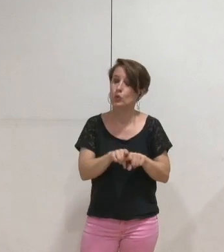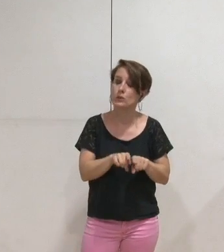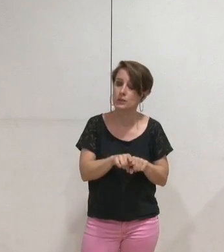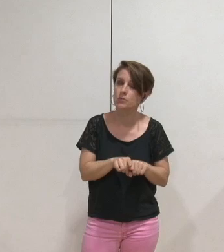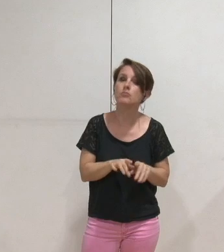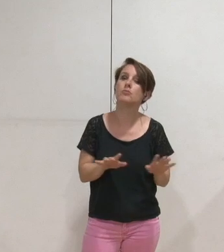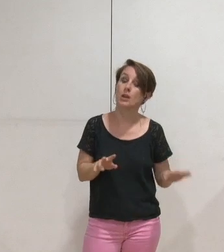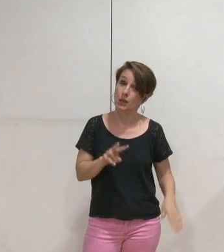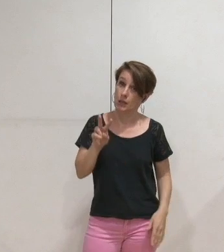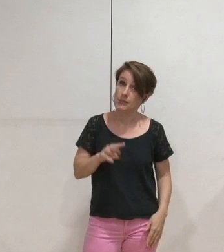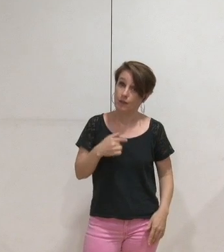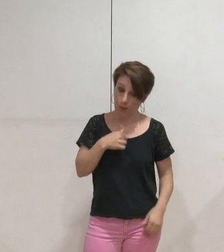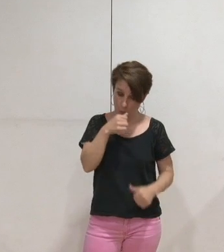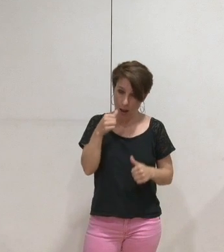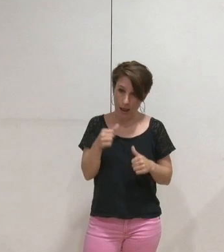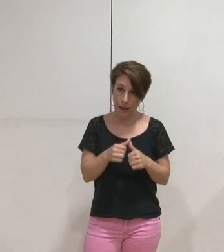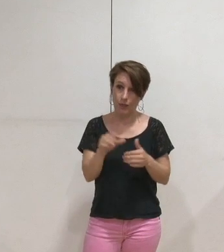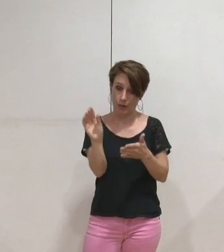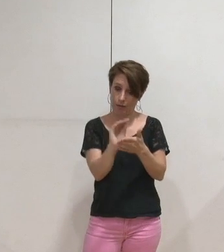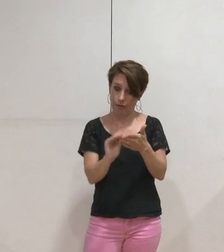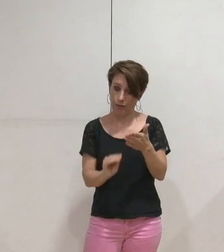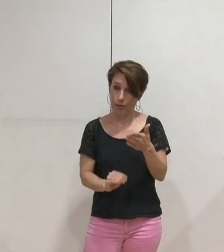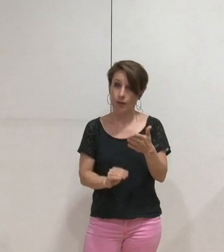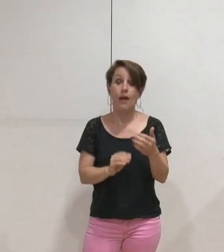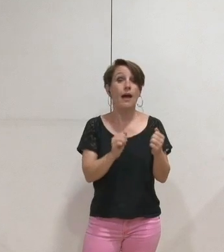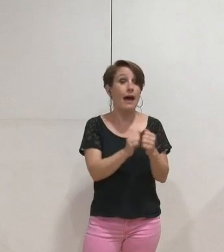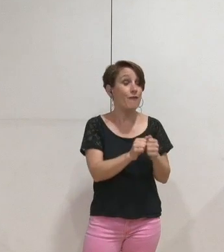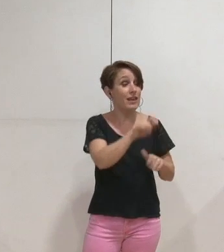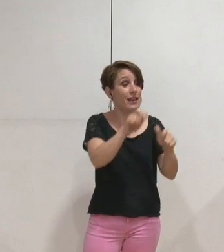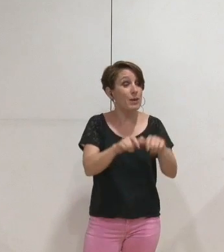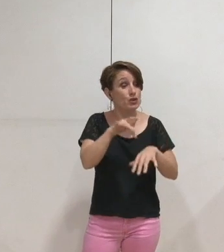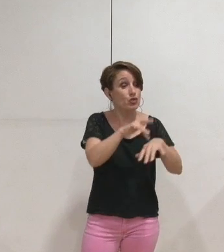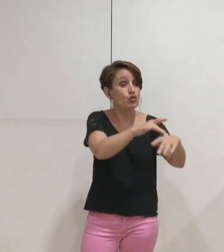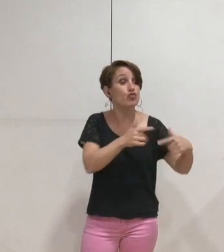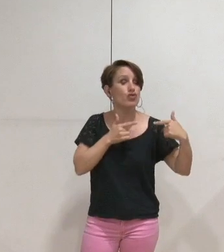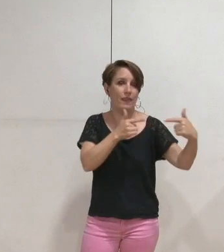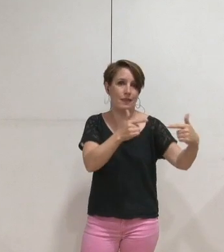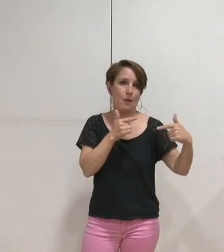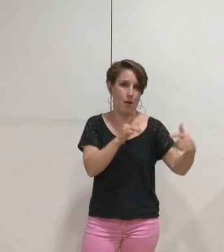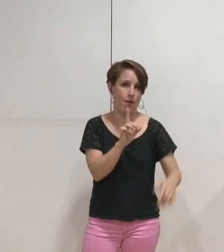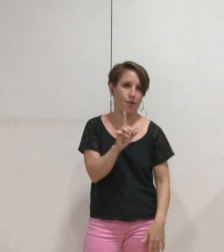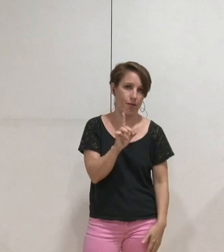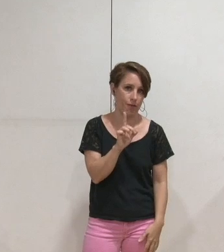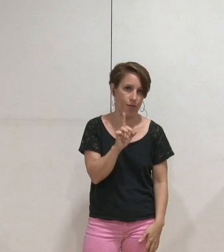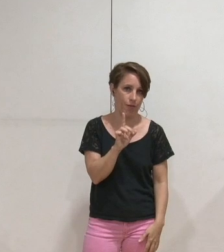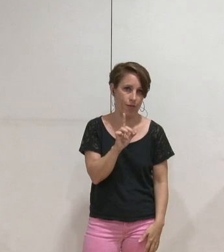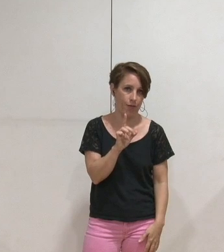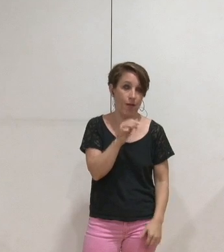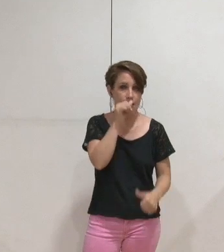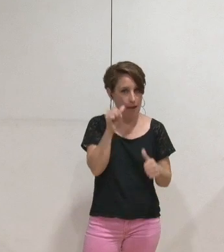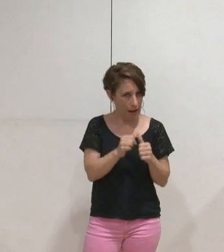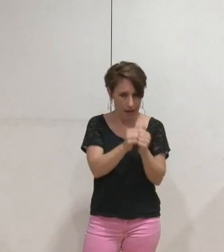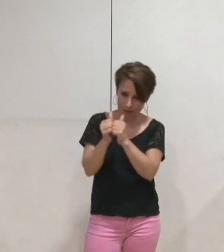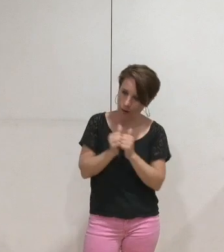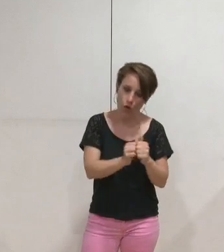écrit et signé cette lettre avec ceux avec qui nous avons eu des débats sur le sujet j'ai écrit cette lettre et nous avons